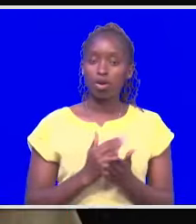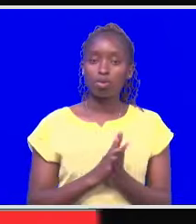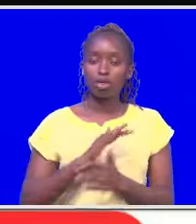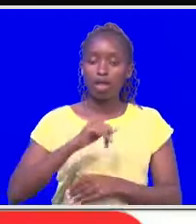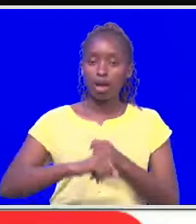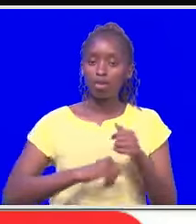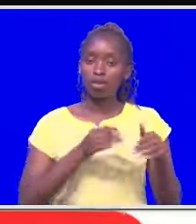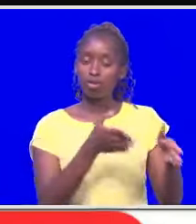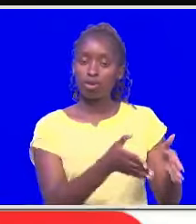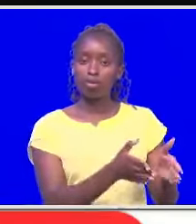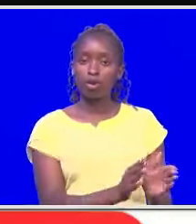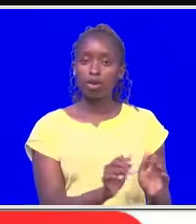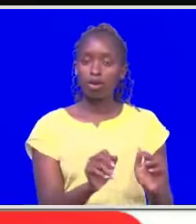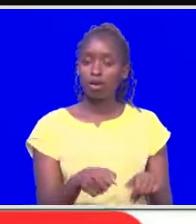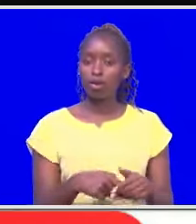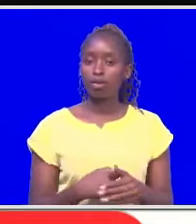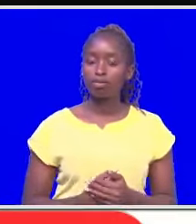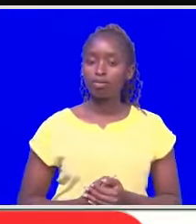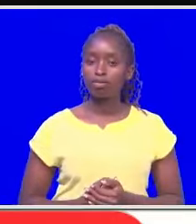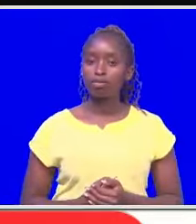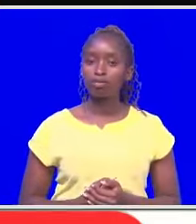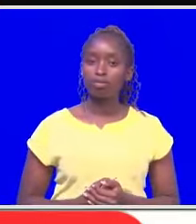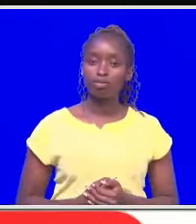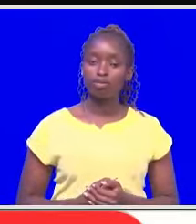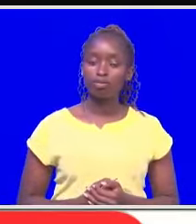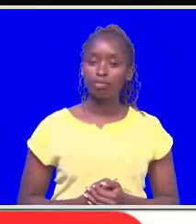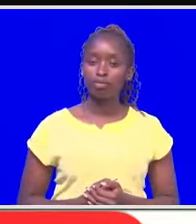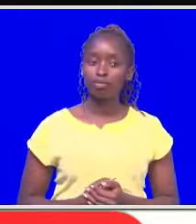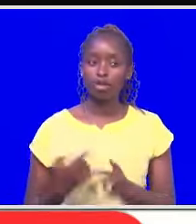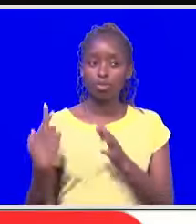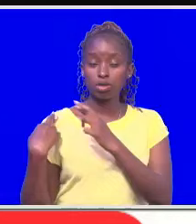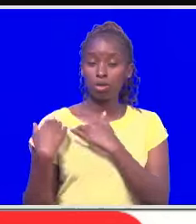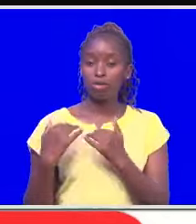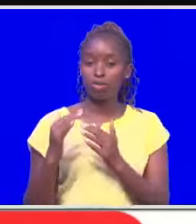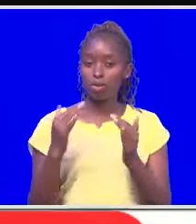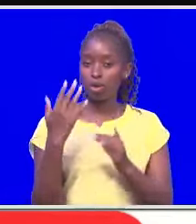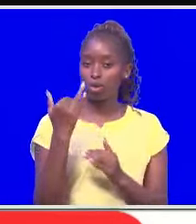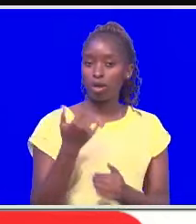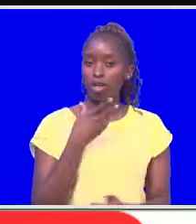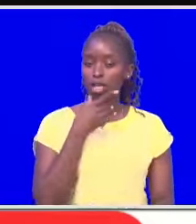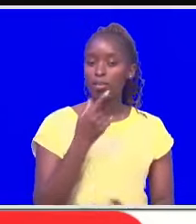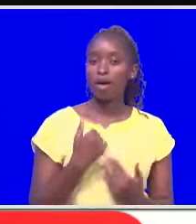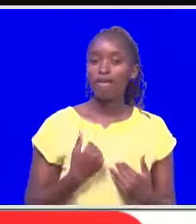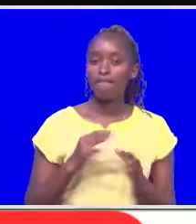mazishi. The gap is big because George was a family man.